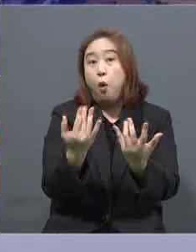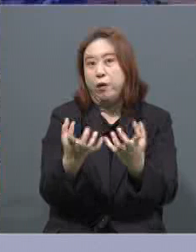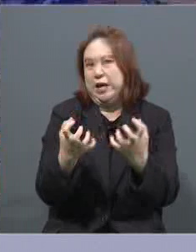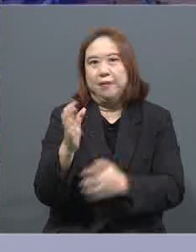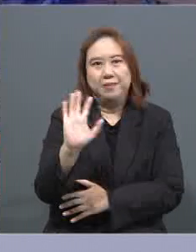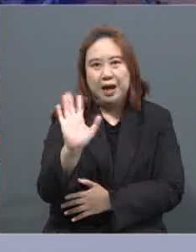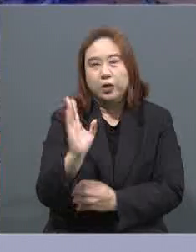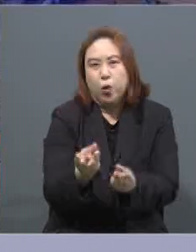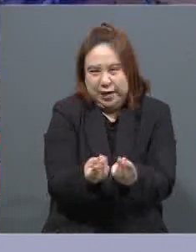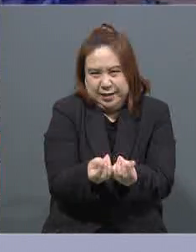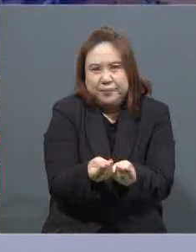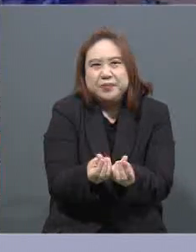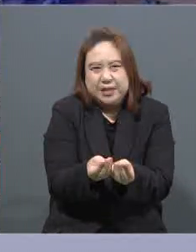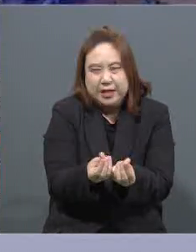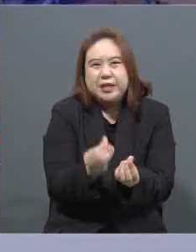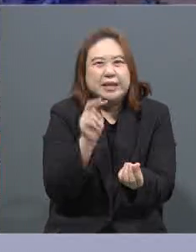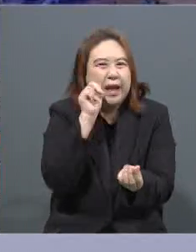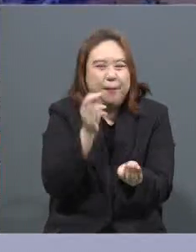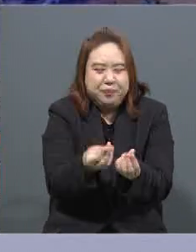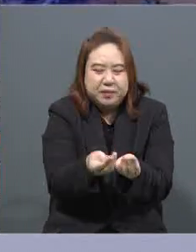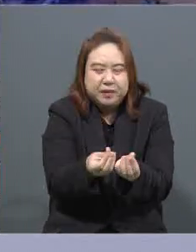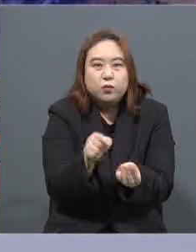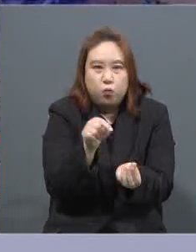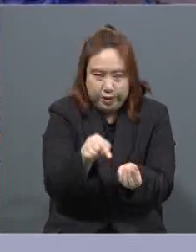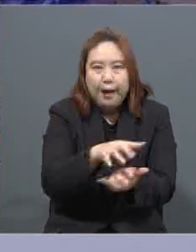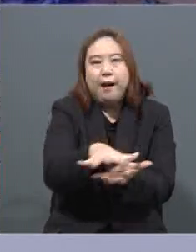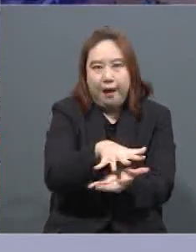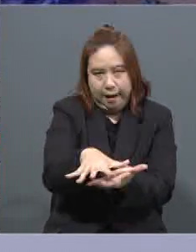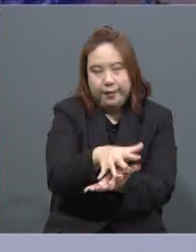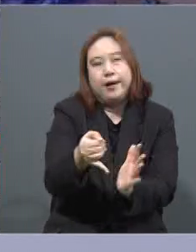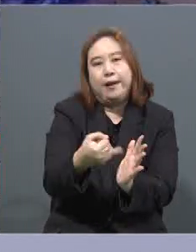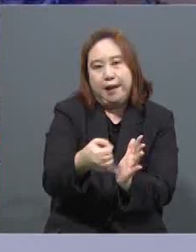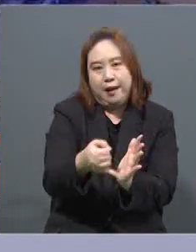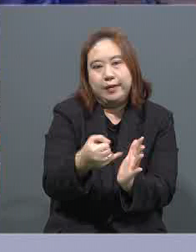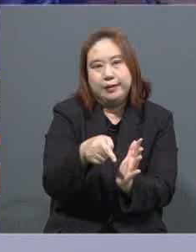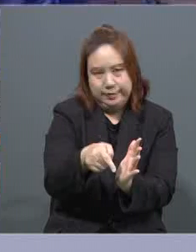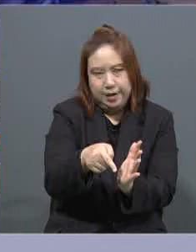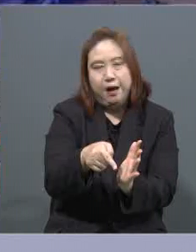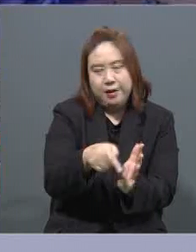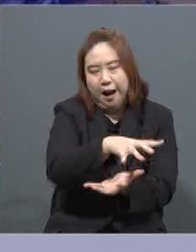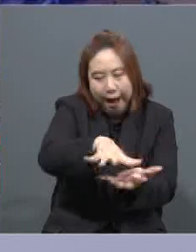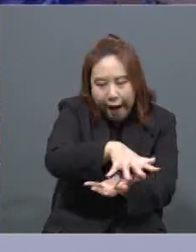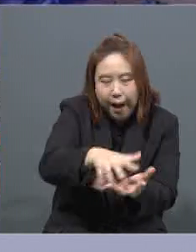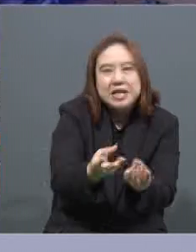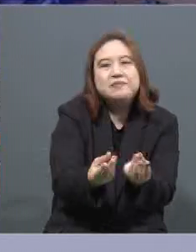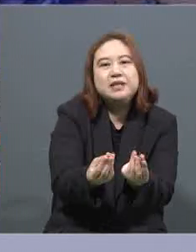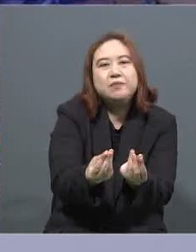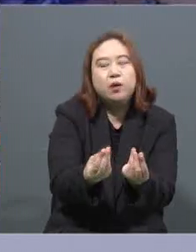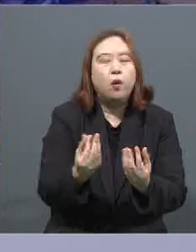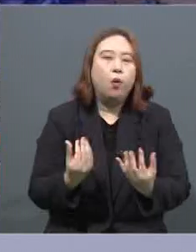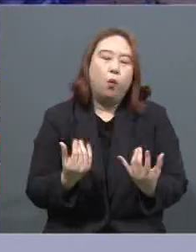พราะถ้าเกิดมันเหลวๆมันเป็นโคลนอยู่อย่างเนี้ยการทำความสะอาดการล้างมันง่ายกว่าม ันยังพอตักออกได้ ใ